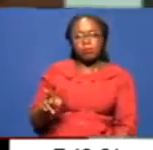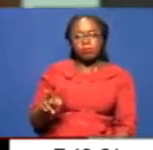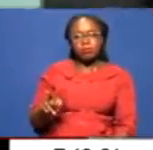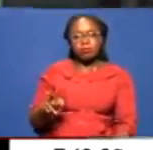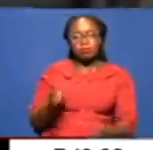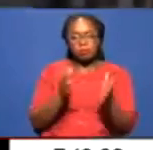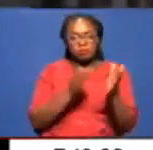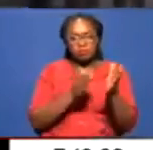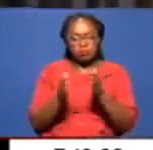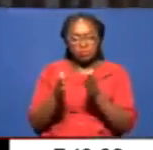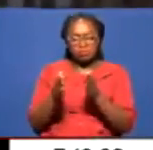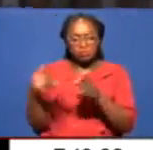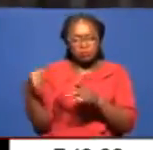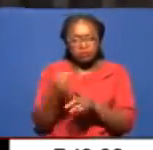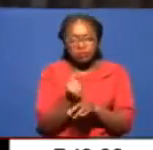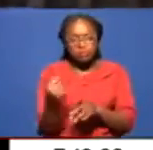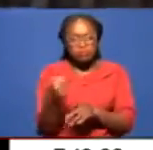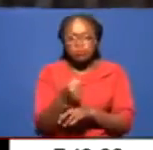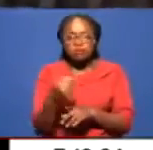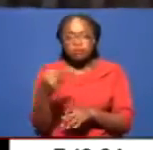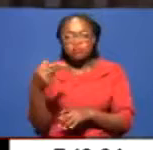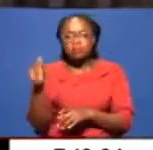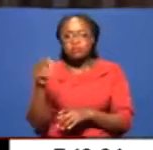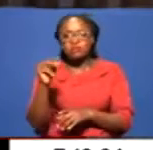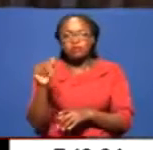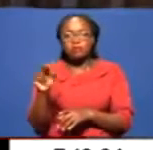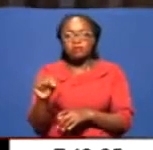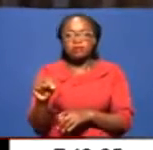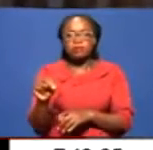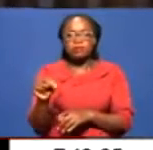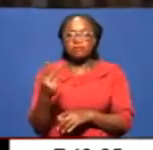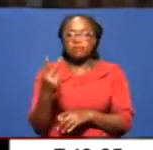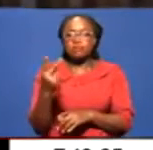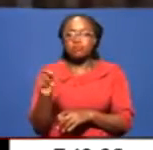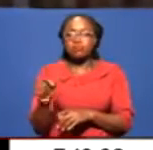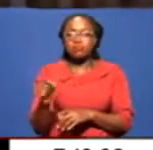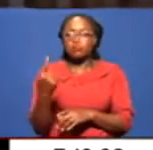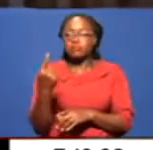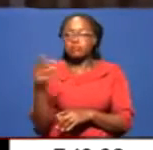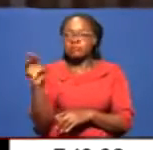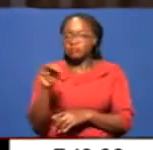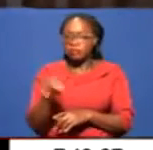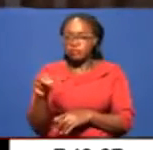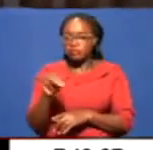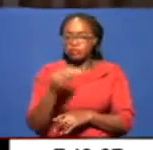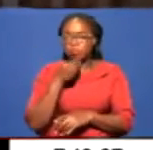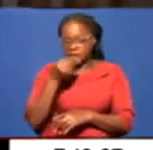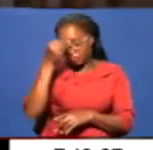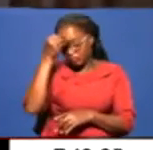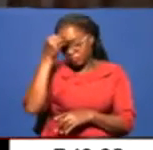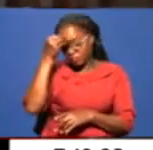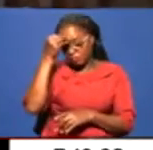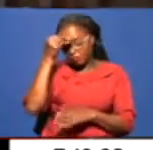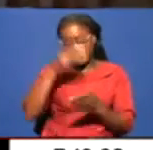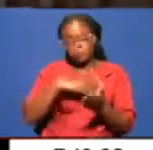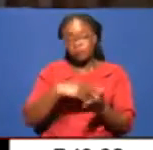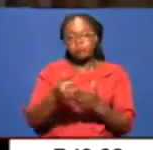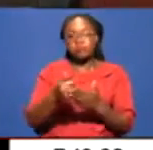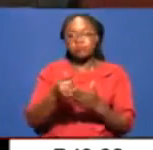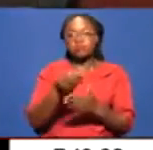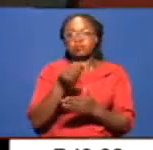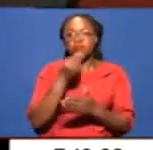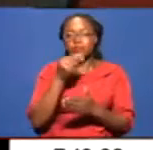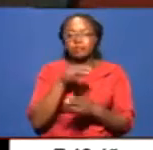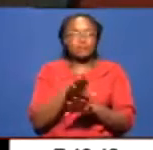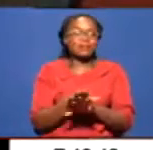ya kumlaghai Haman Mbugo wa Mboi shilingi milioni 2.1 kwa kujifanya kuwa angemuuzia chakula cha